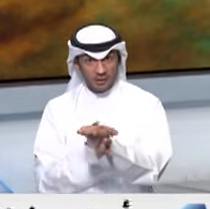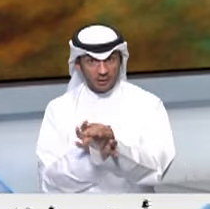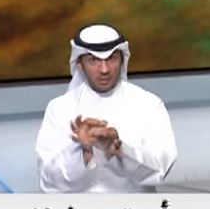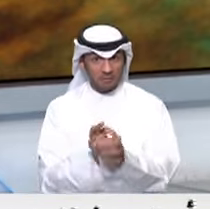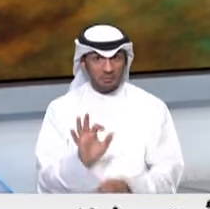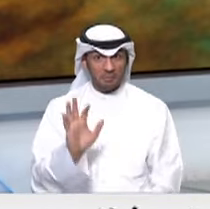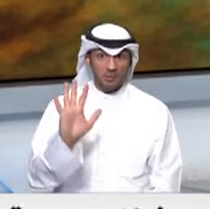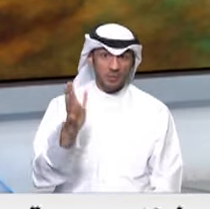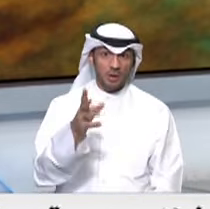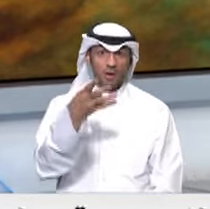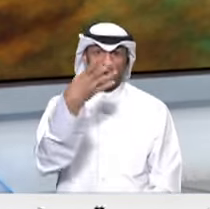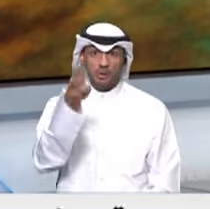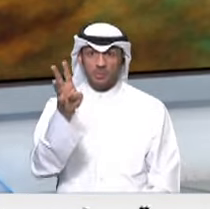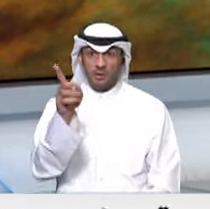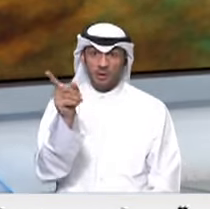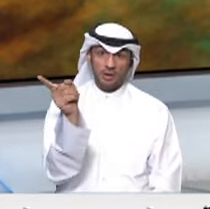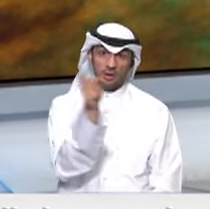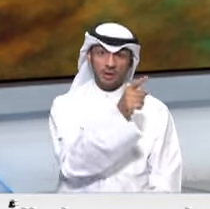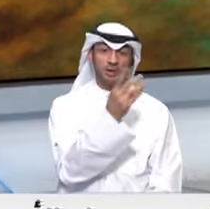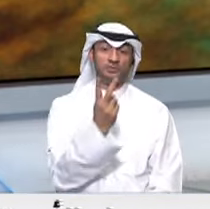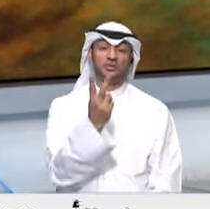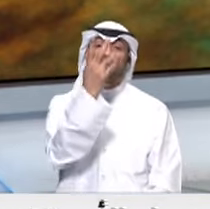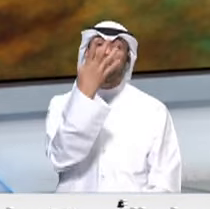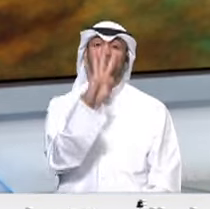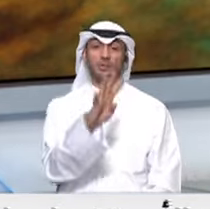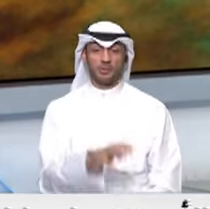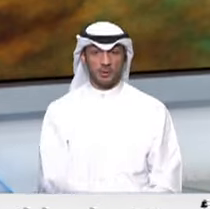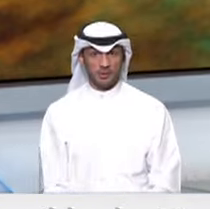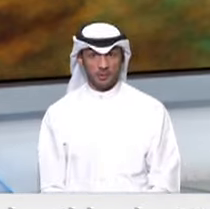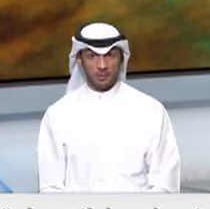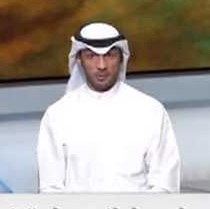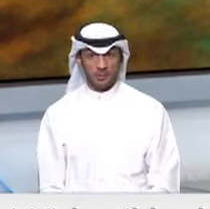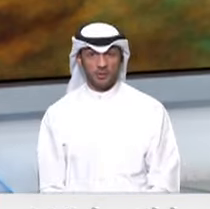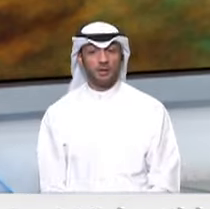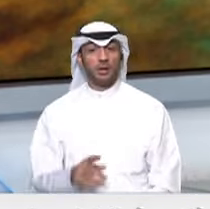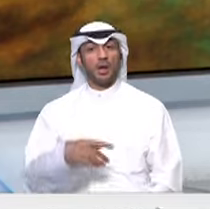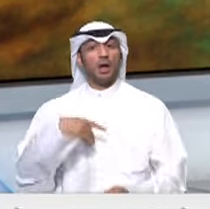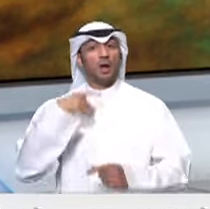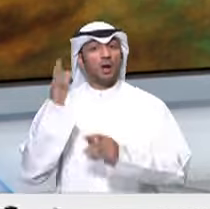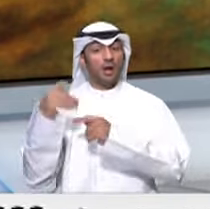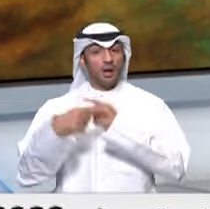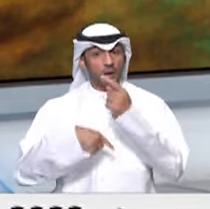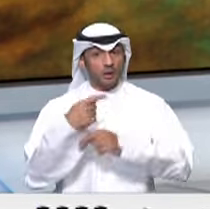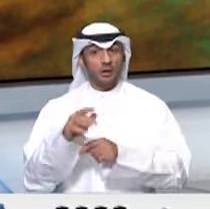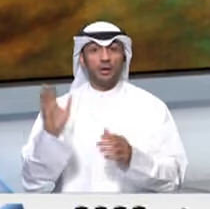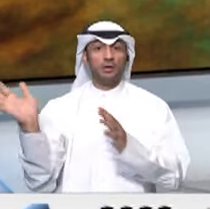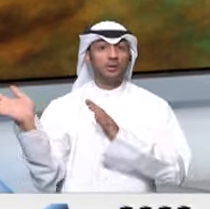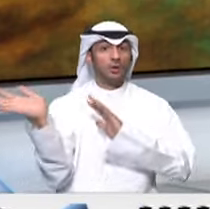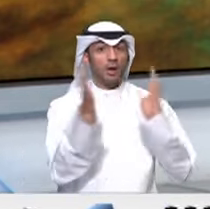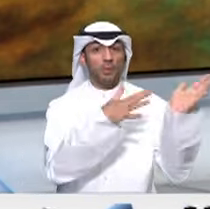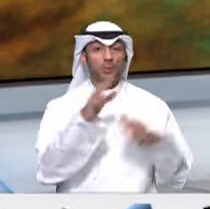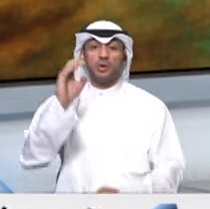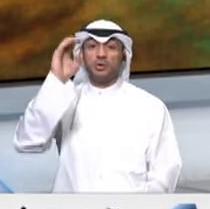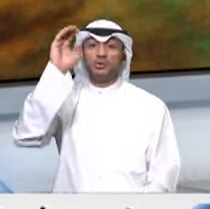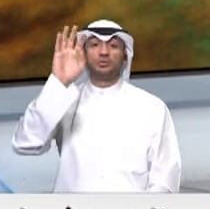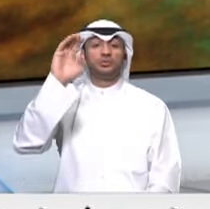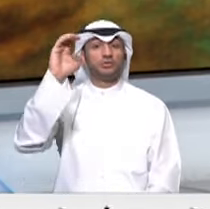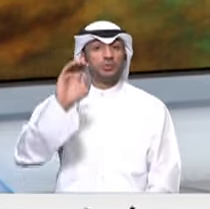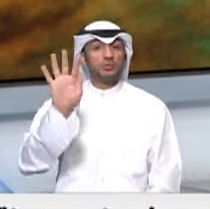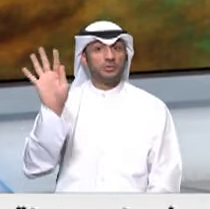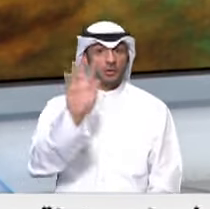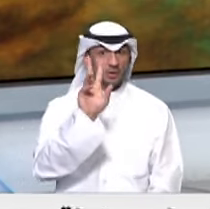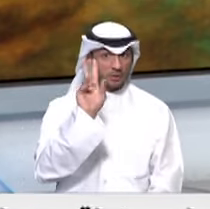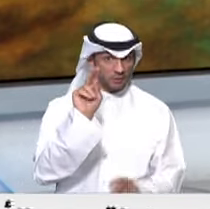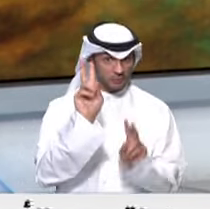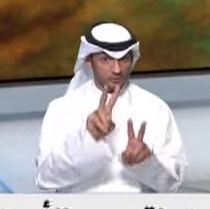متفاوتة ما بين 40 إلى 47 درجة مئوية، مع استمرار الرياح الجنوبية الشرقية معتدلة السرعة بشكل عام،